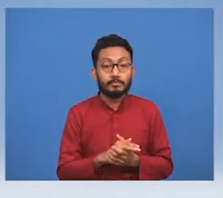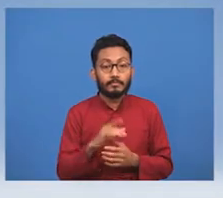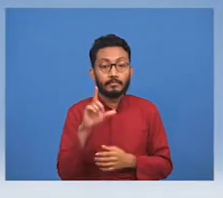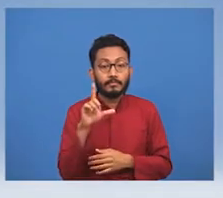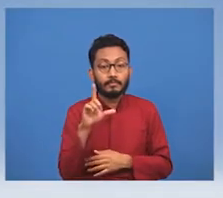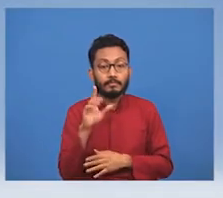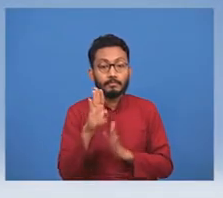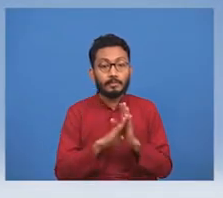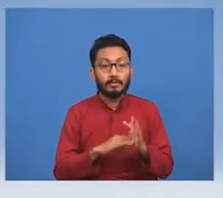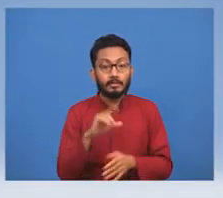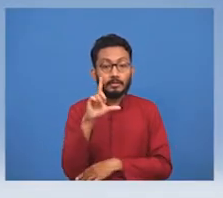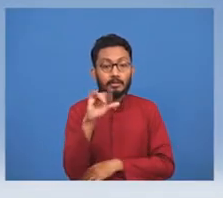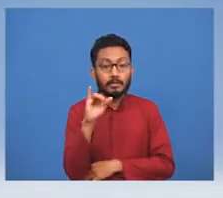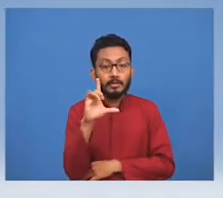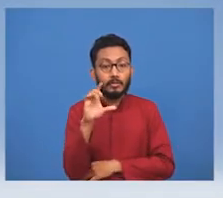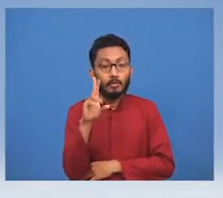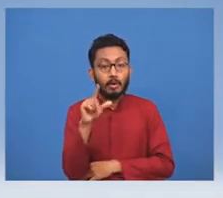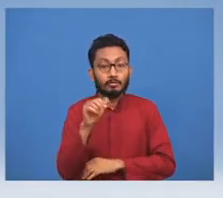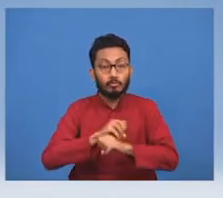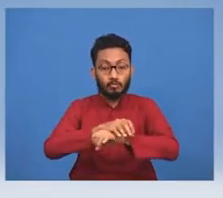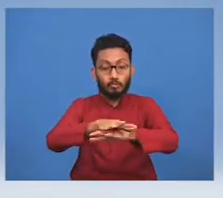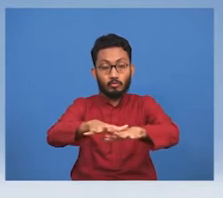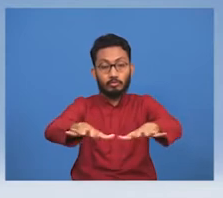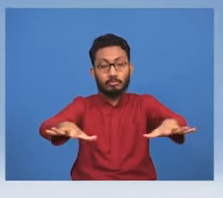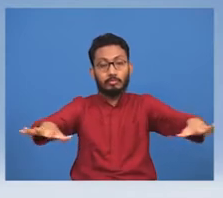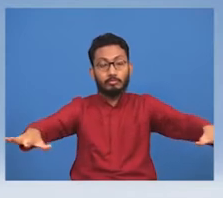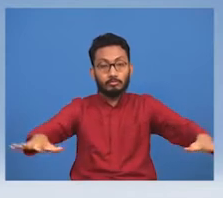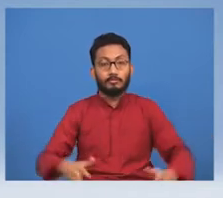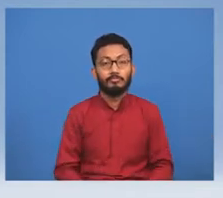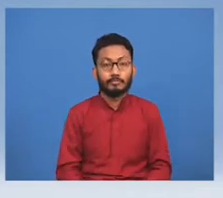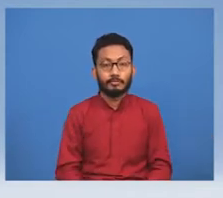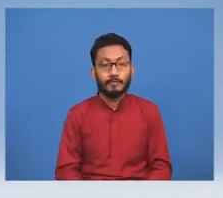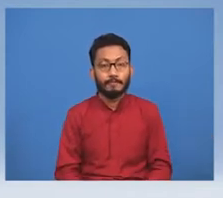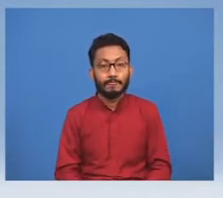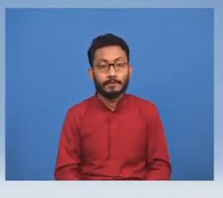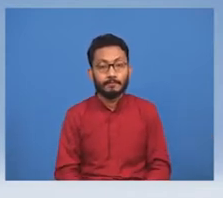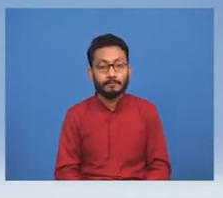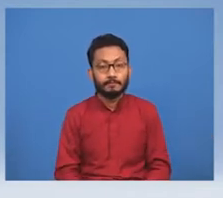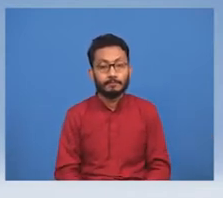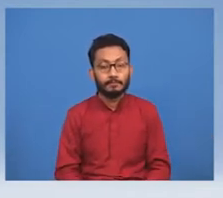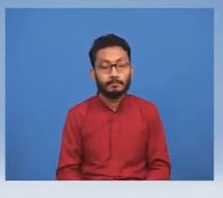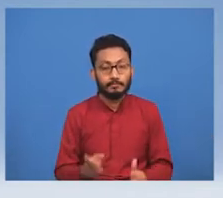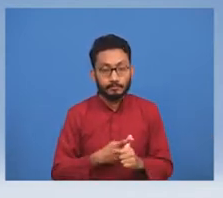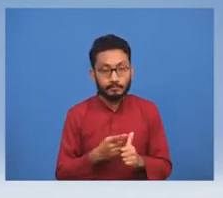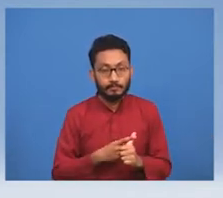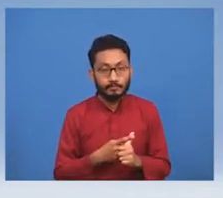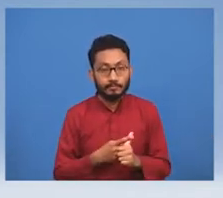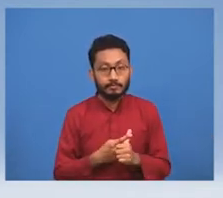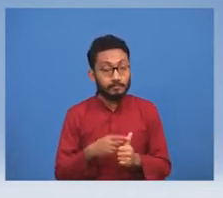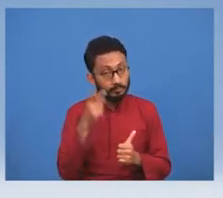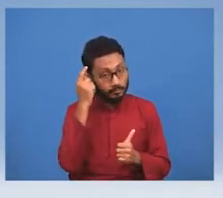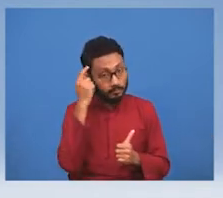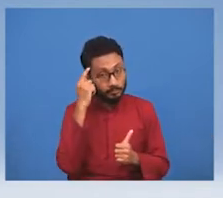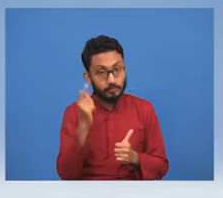Murid-murid, bila kita menjawab soalan kebat ini, kita perlu menyatakan empat perkara. Yang pertamanya isi,